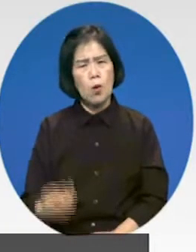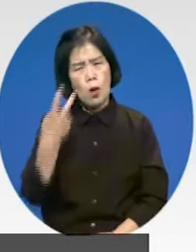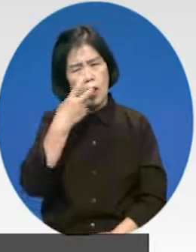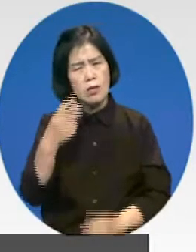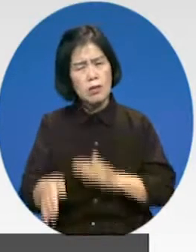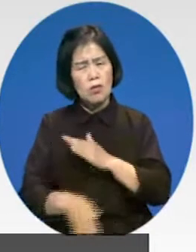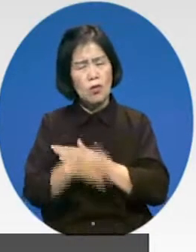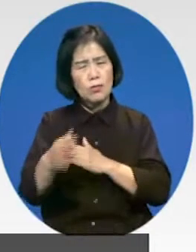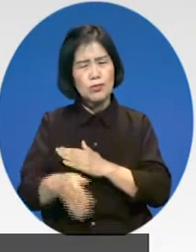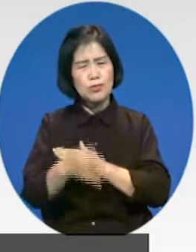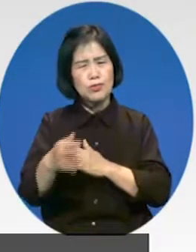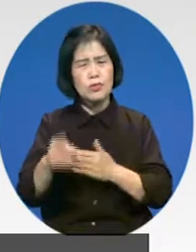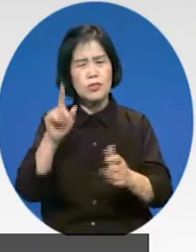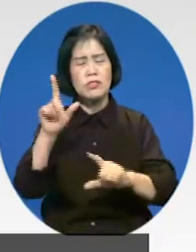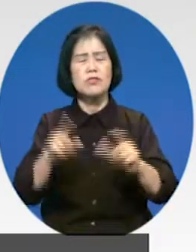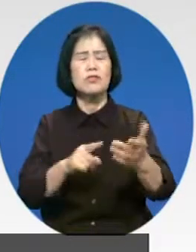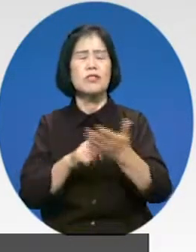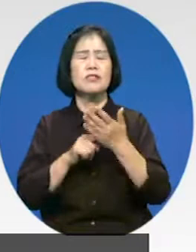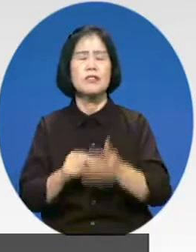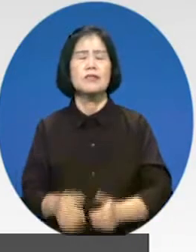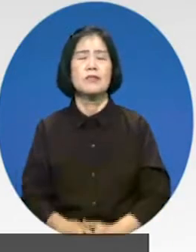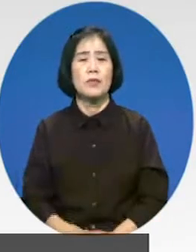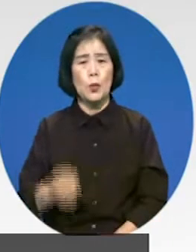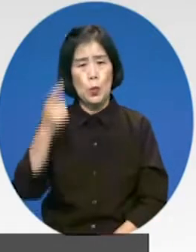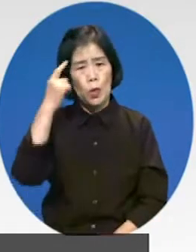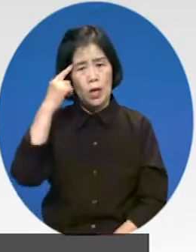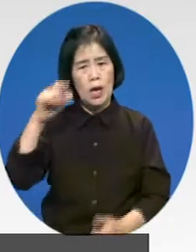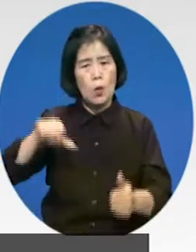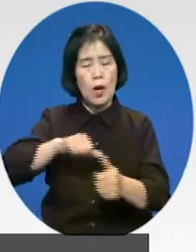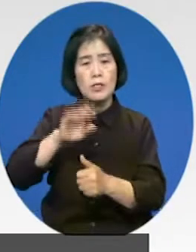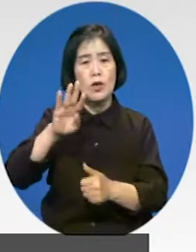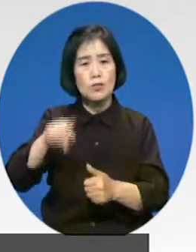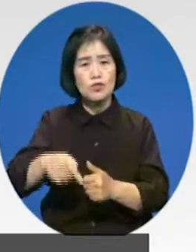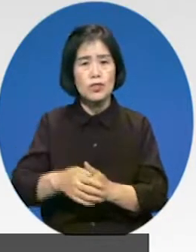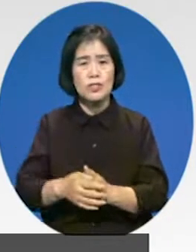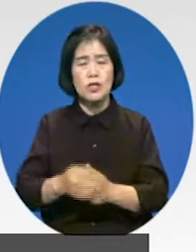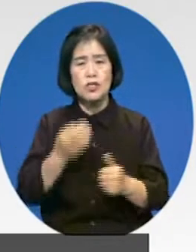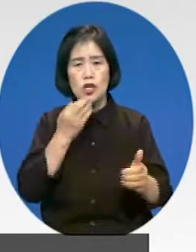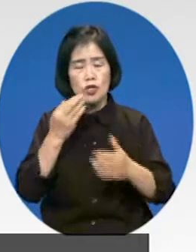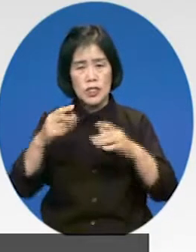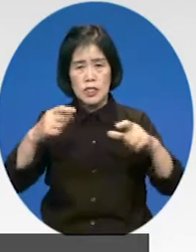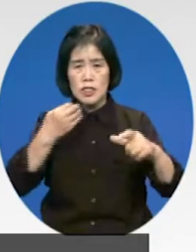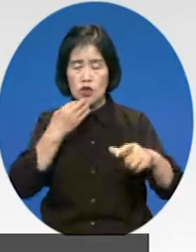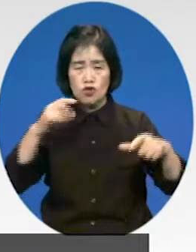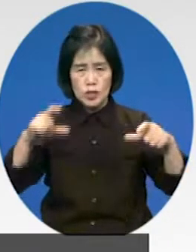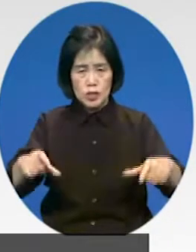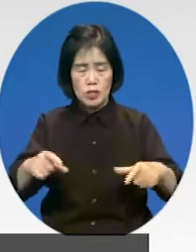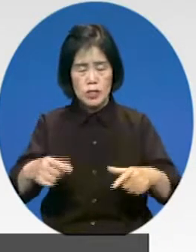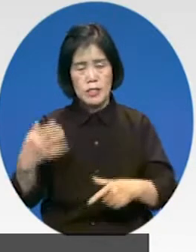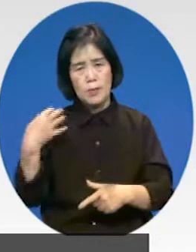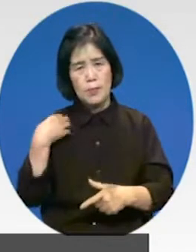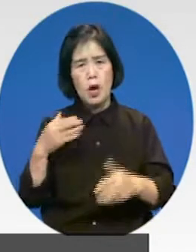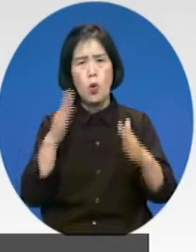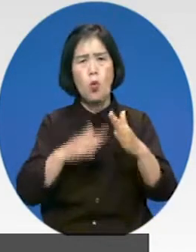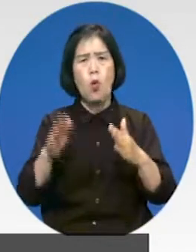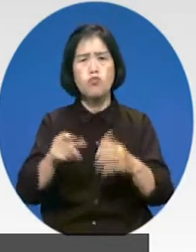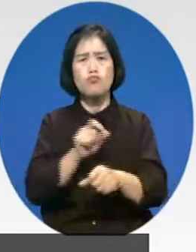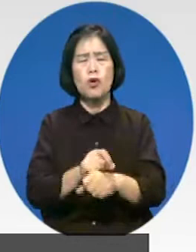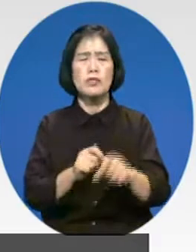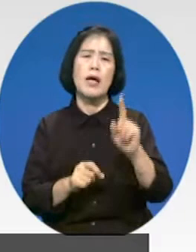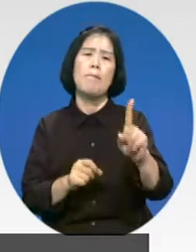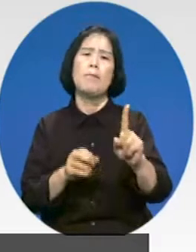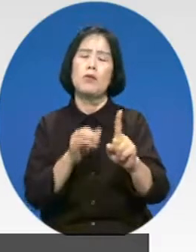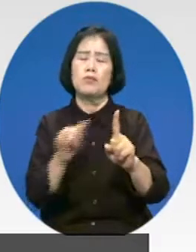체계가 드러났다. 지금 기사가 지적하고 있습니다. 왜냐하면 환경부에서 경기 서울 지역에 이를 담당하고 있는 공무원이 단 한